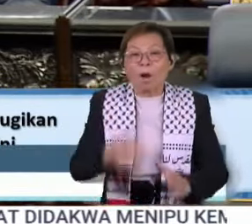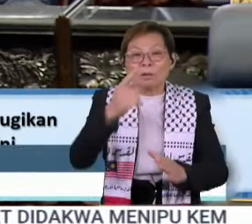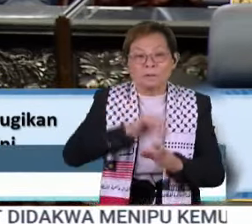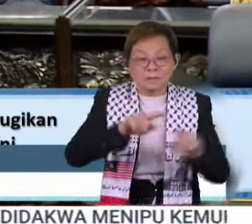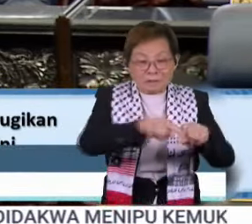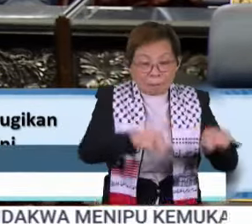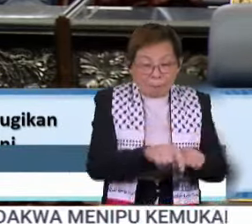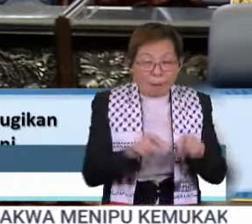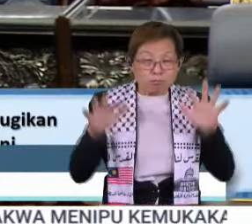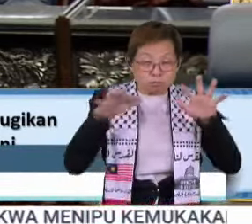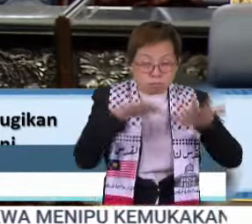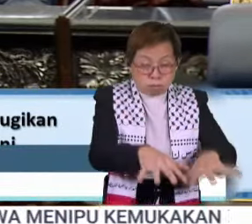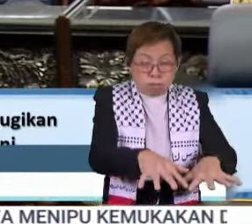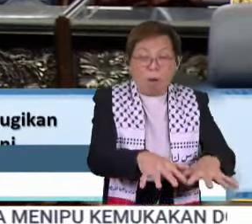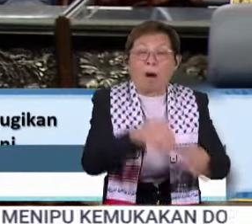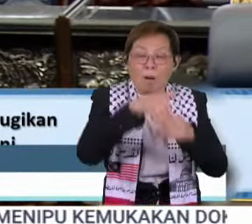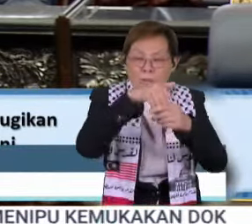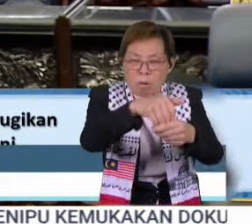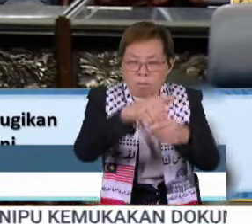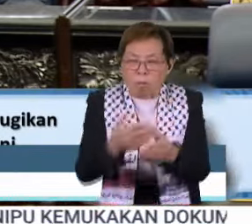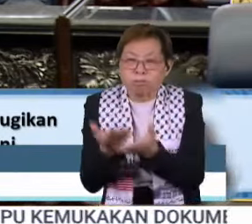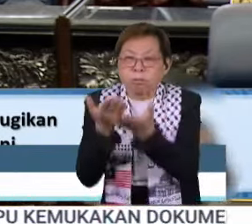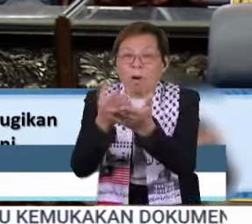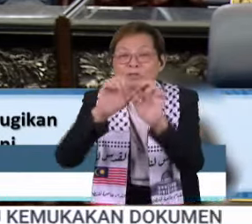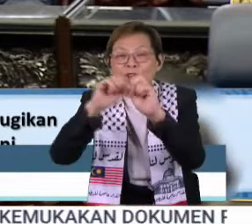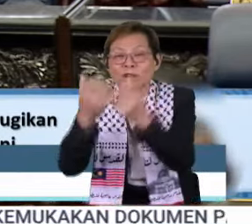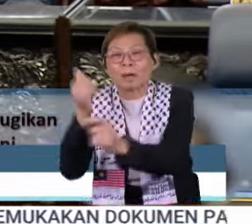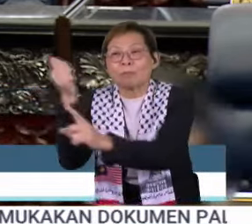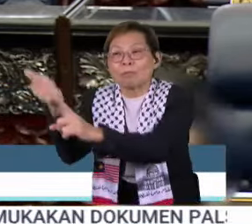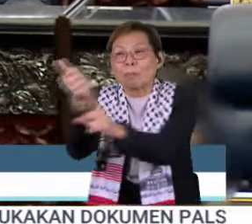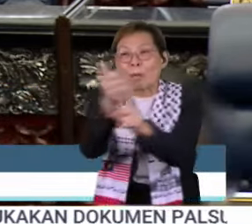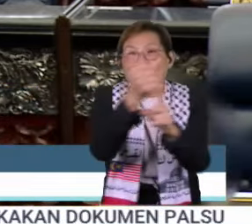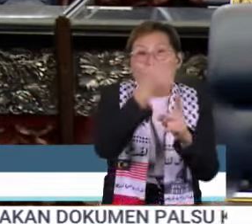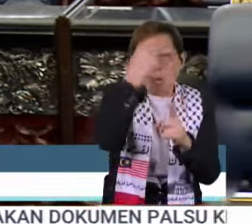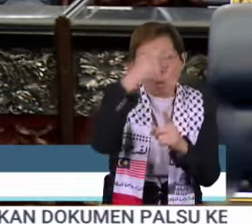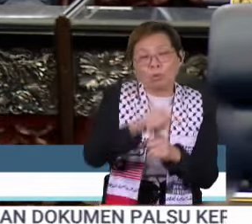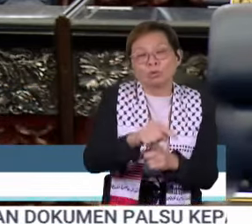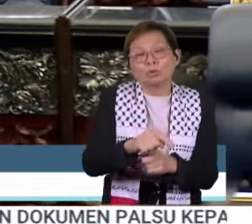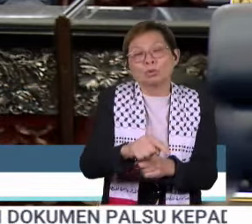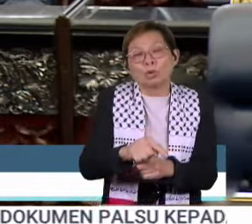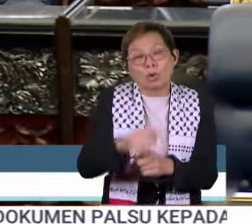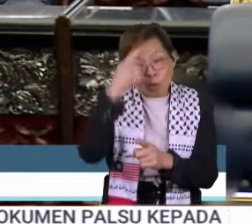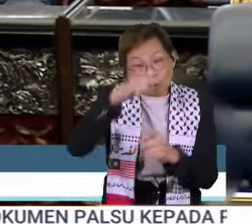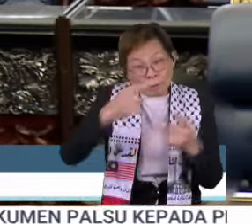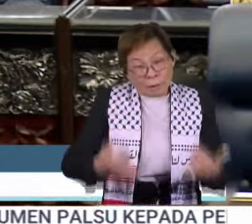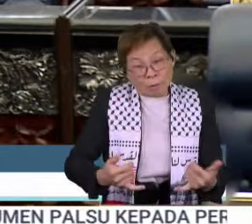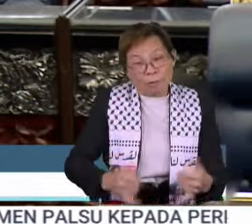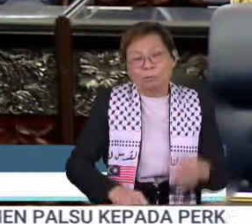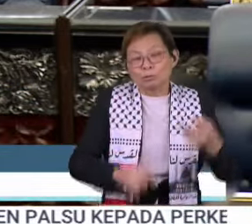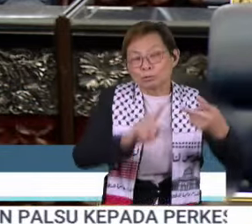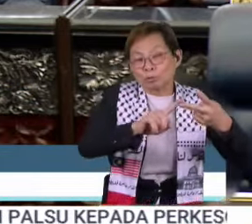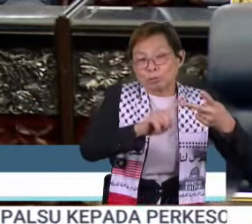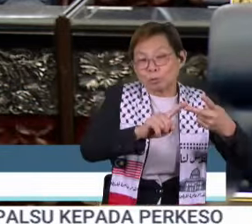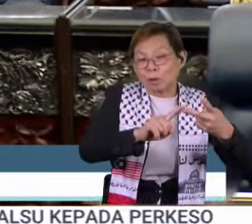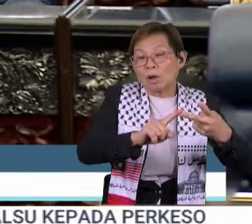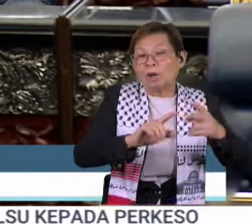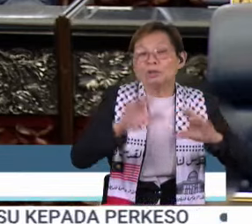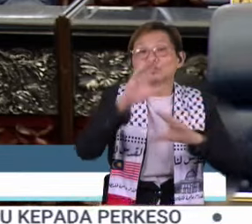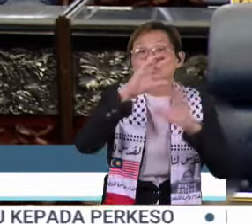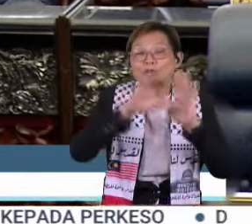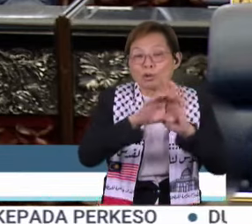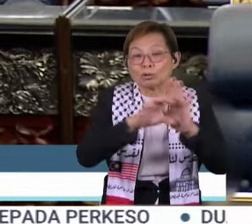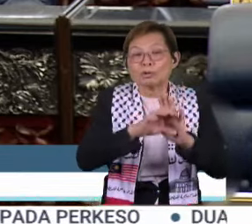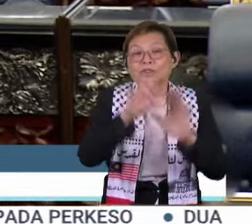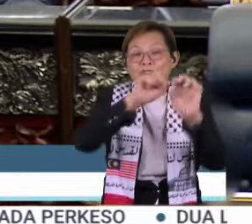tumpuan melalui insentif yang ditawarkan oleh Syarikat masing-masing bagi memenuhi permintaan semasa dua sebagai contoh salah satu Syarikat